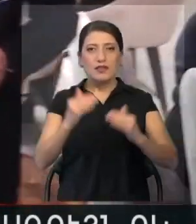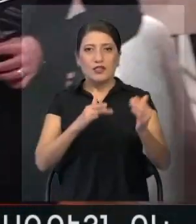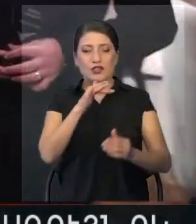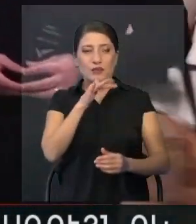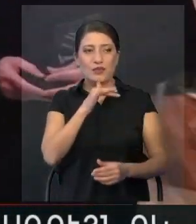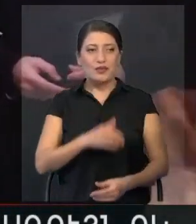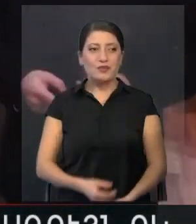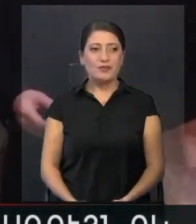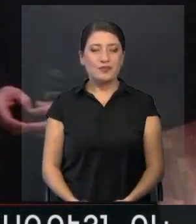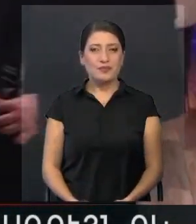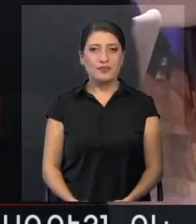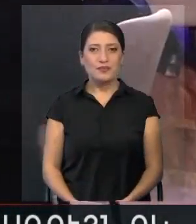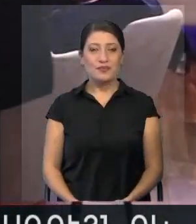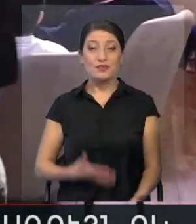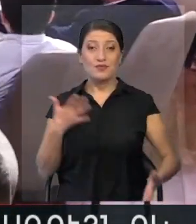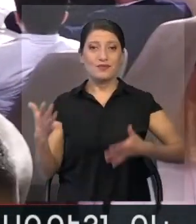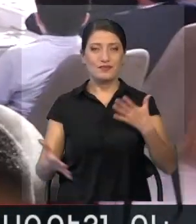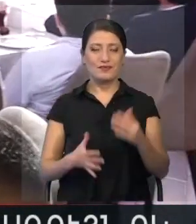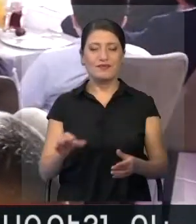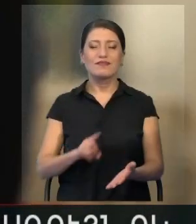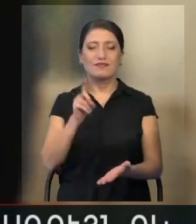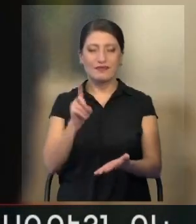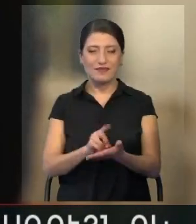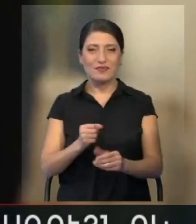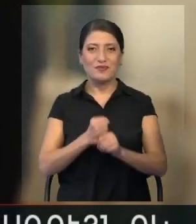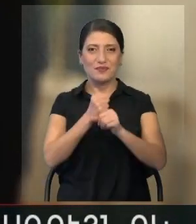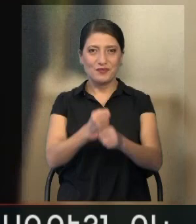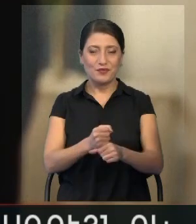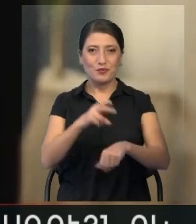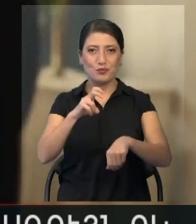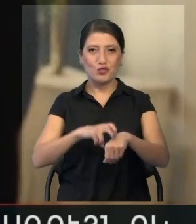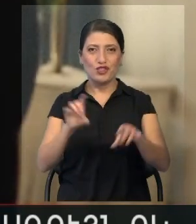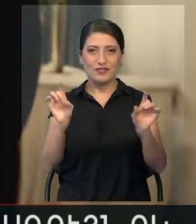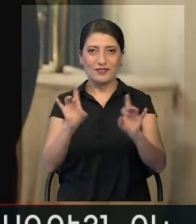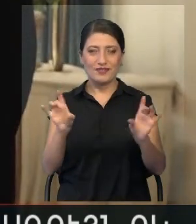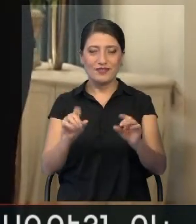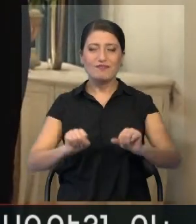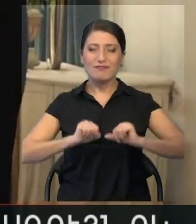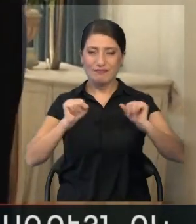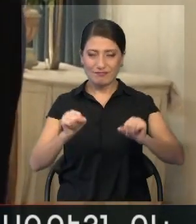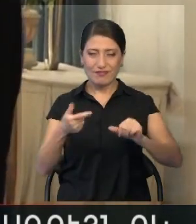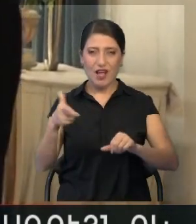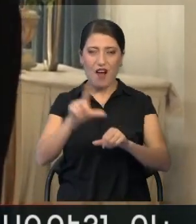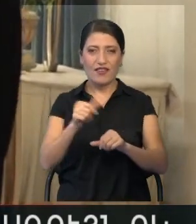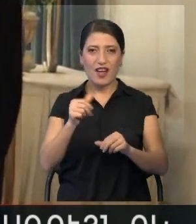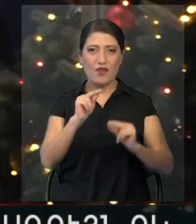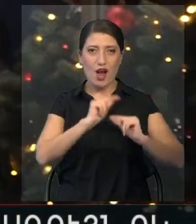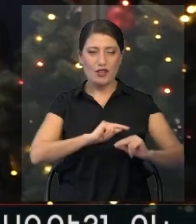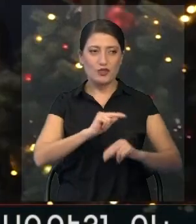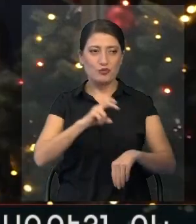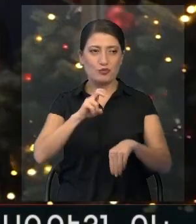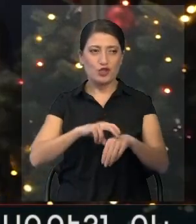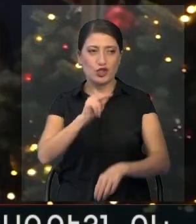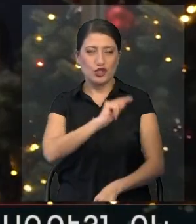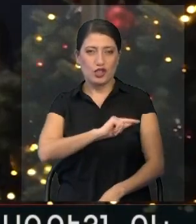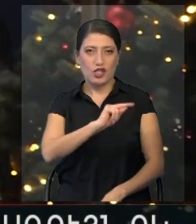ժամանակ։ Մոտիվացնող ու պարտավորեցնող մրցանակ է, ասում են բժիշկները, վստահեցնում ձգտելու են ավելի լավ աշխատել։ Բժշկի